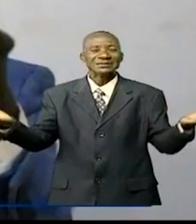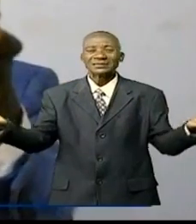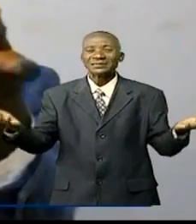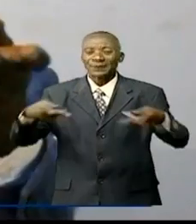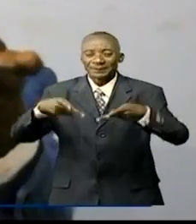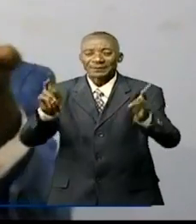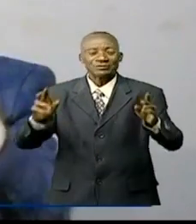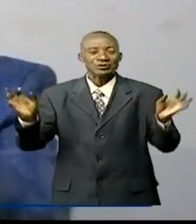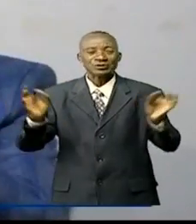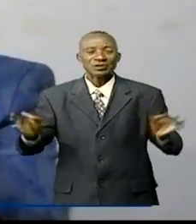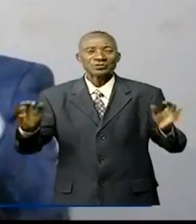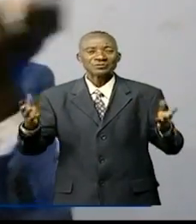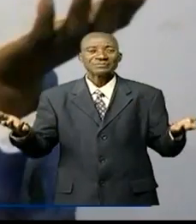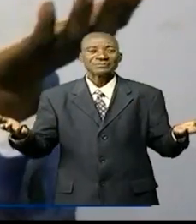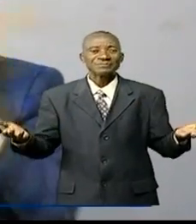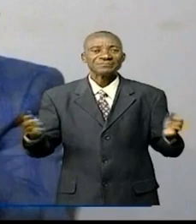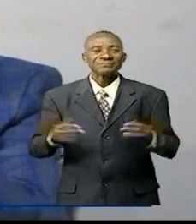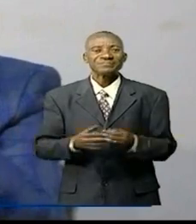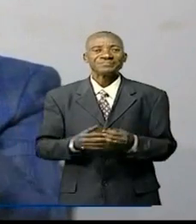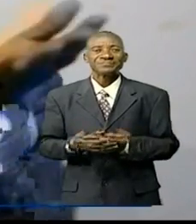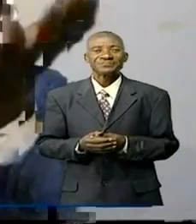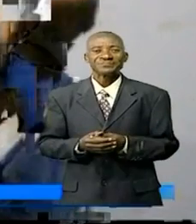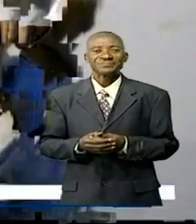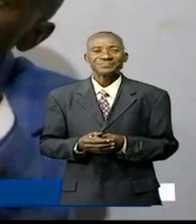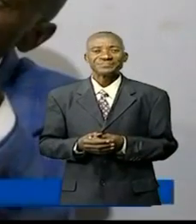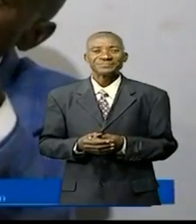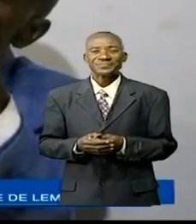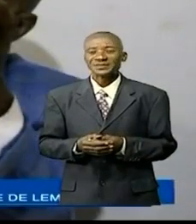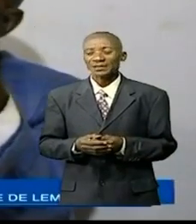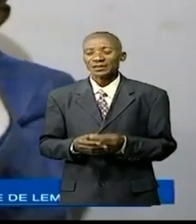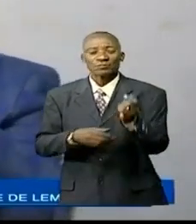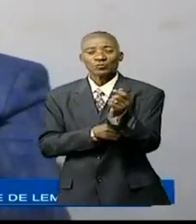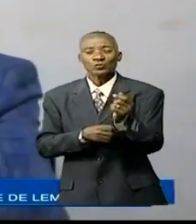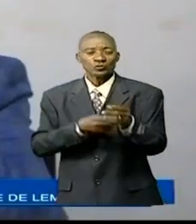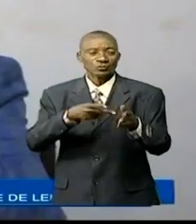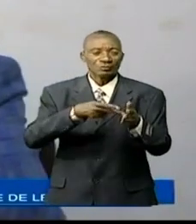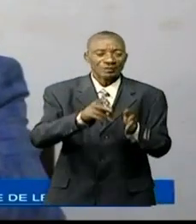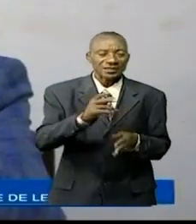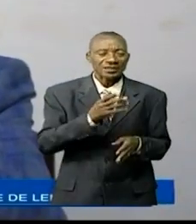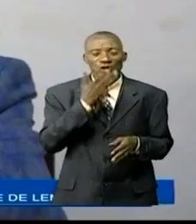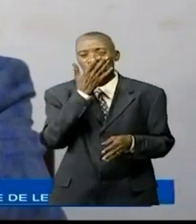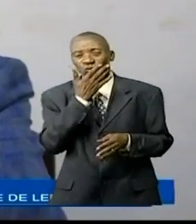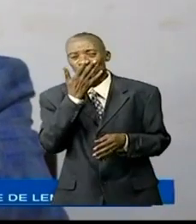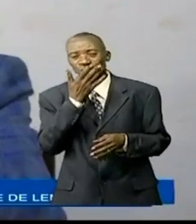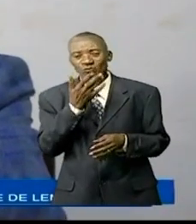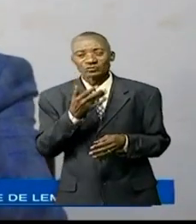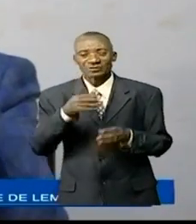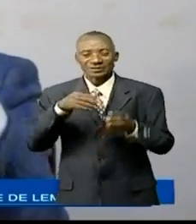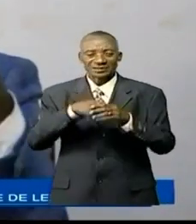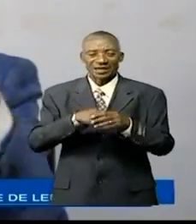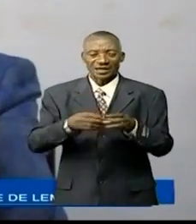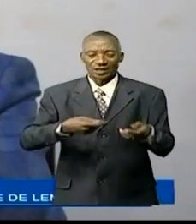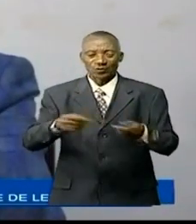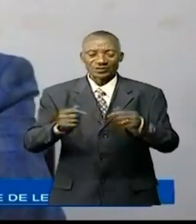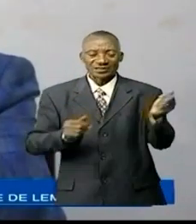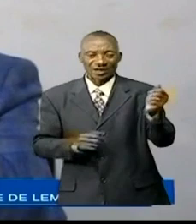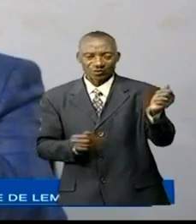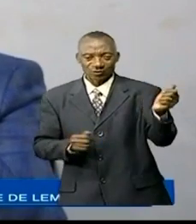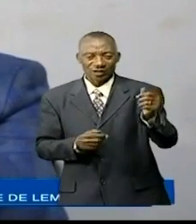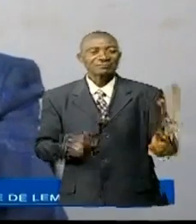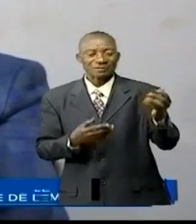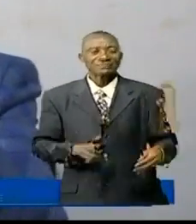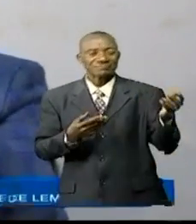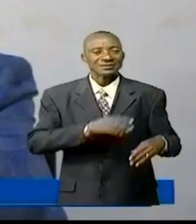vont acheter les porcs au niveau de Mariano ou bien au niveau de Liberté là-bas. Ils nous amènent,